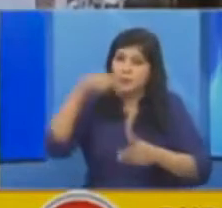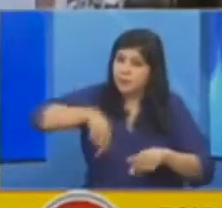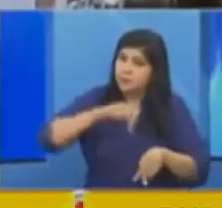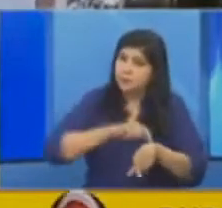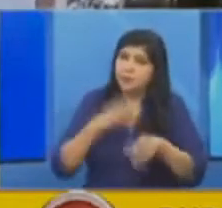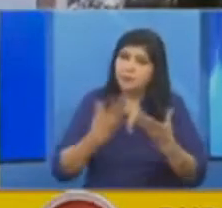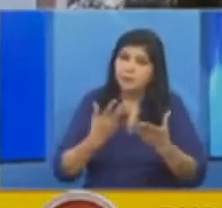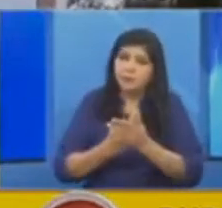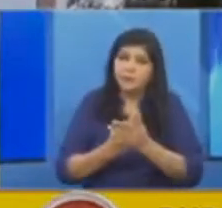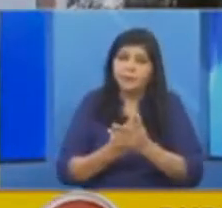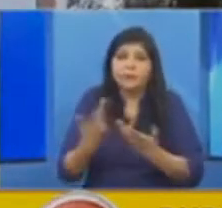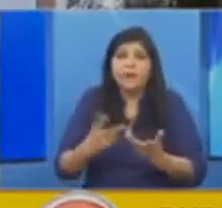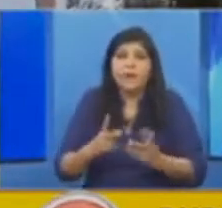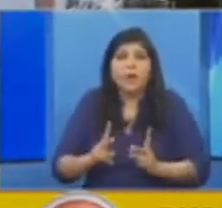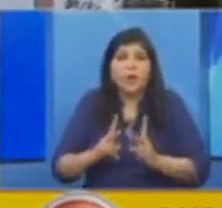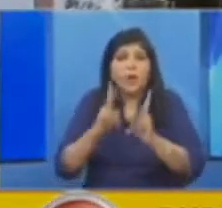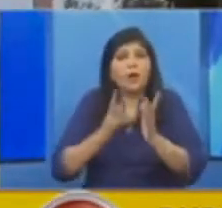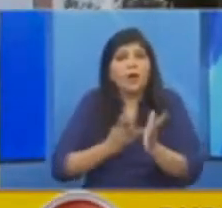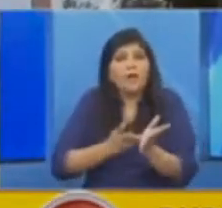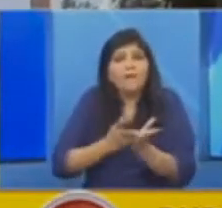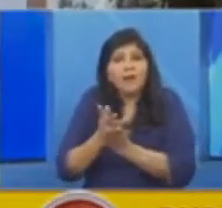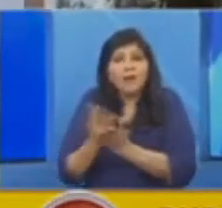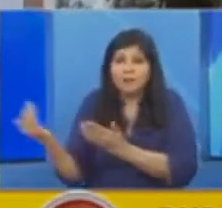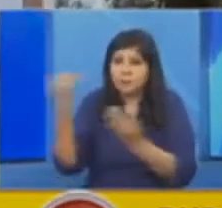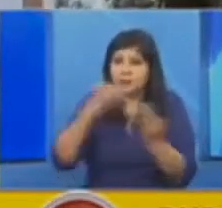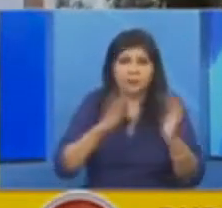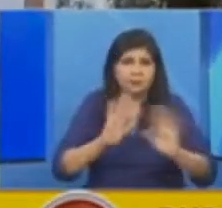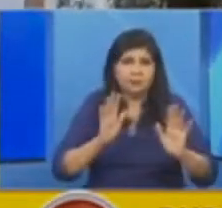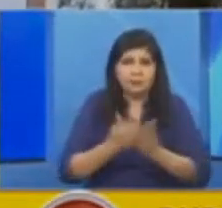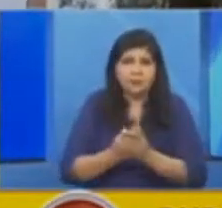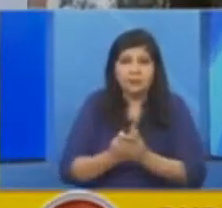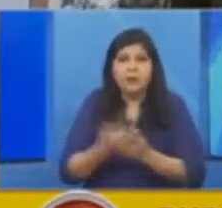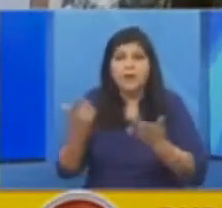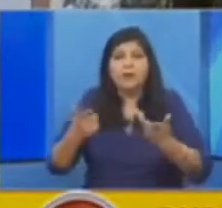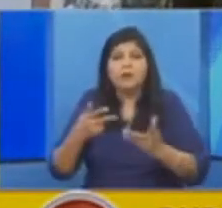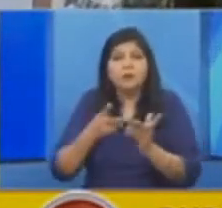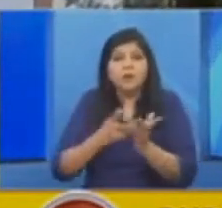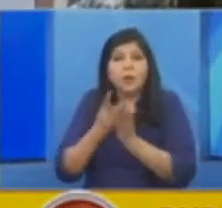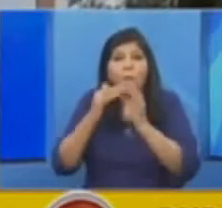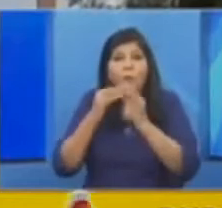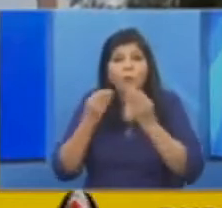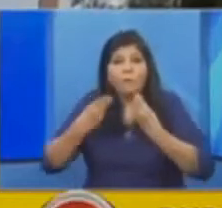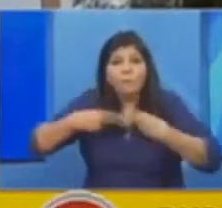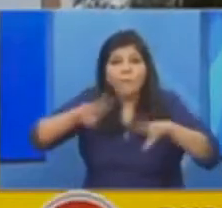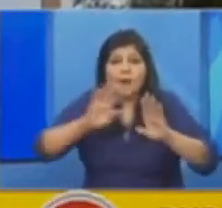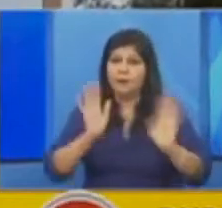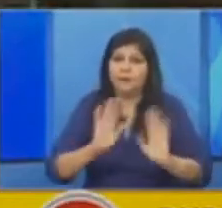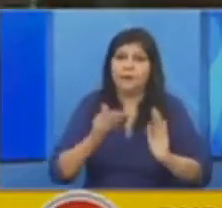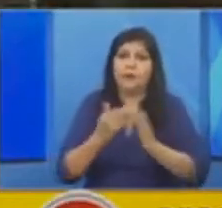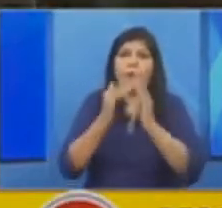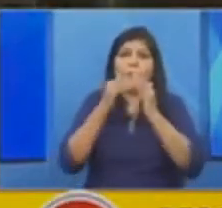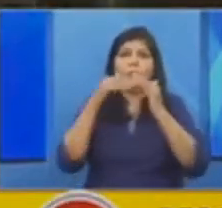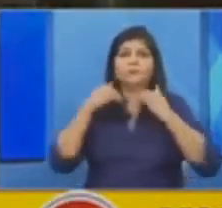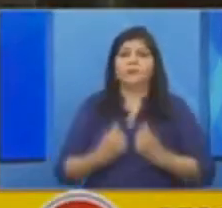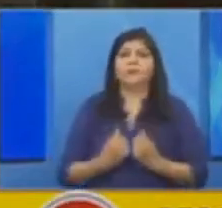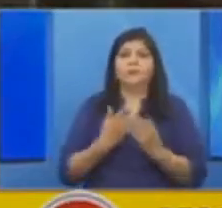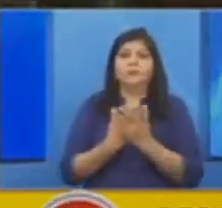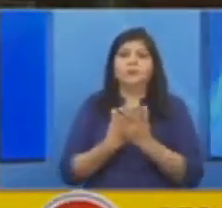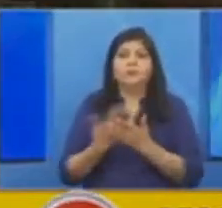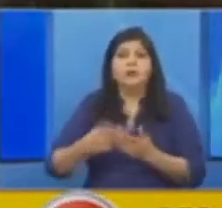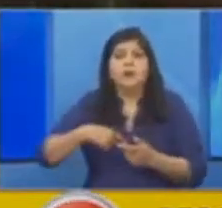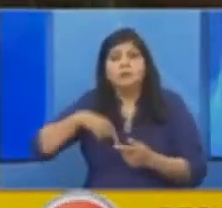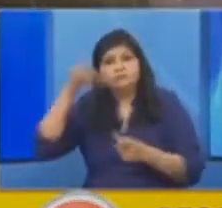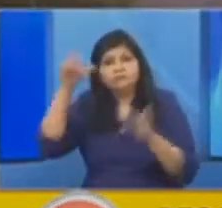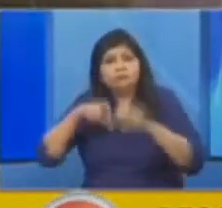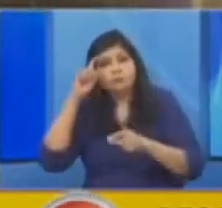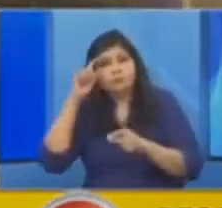न कोई गाउ में आता है नहीं कोई अपने घरों से बाहर निकलता है अलोग मानते